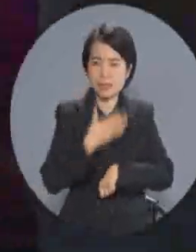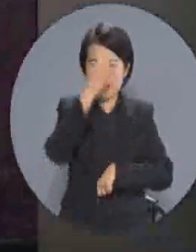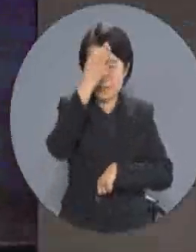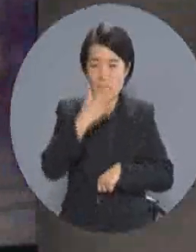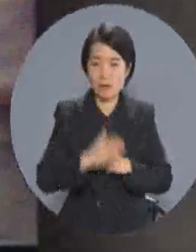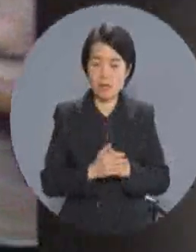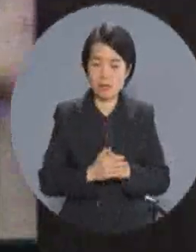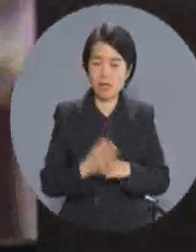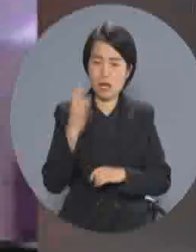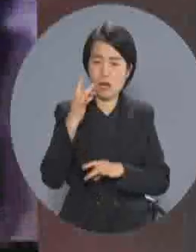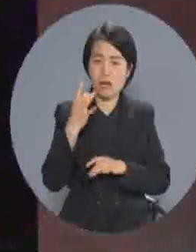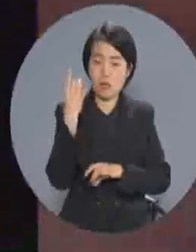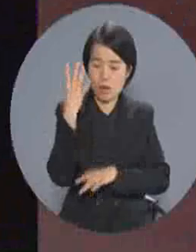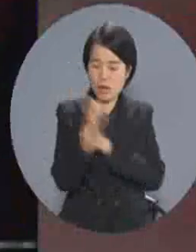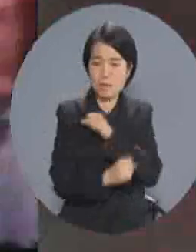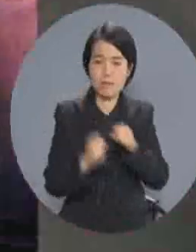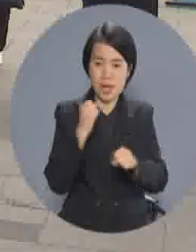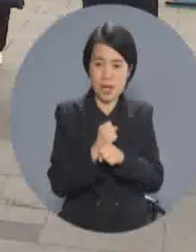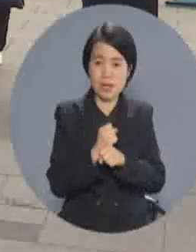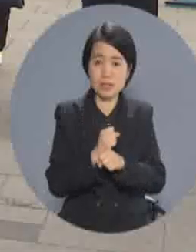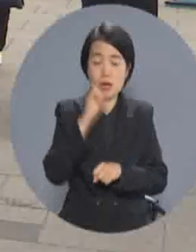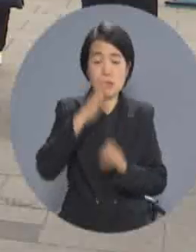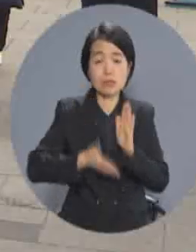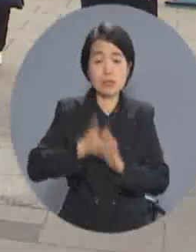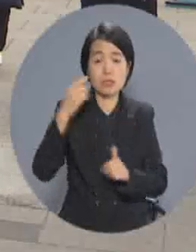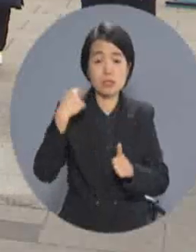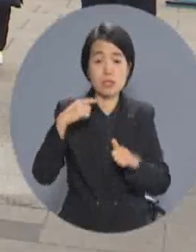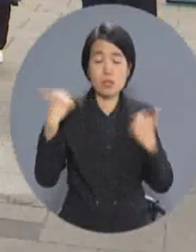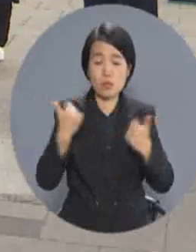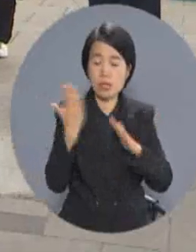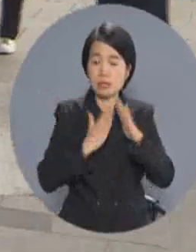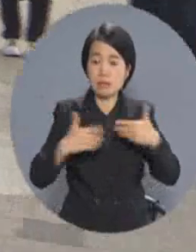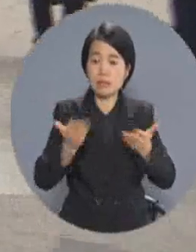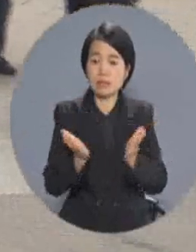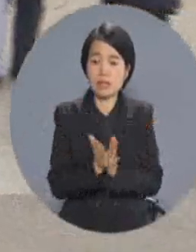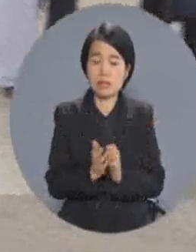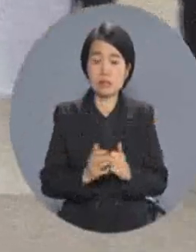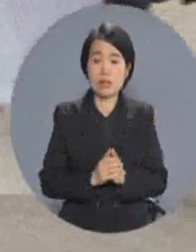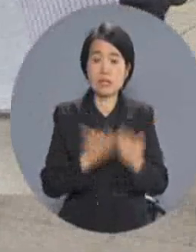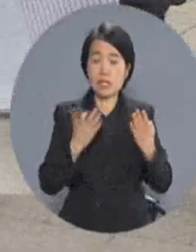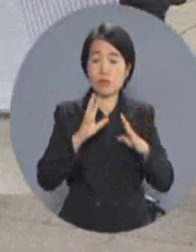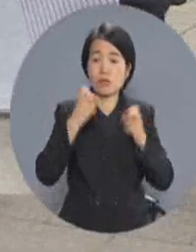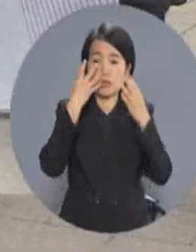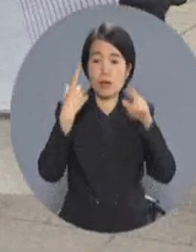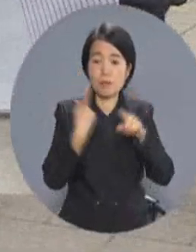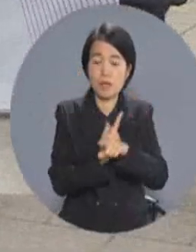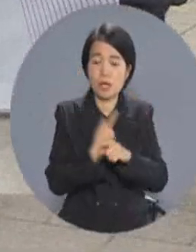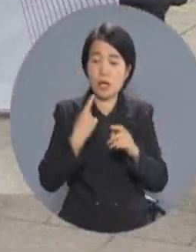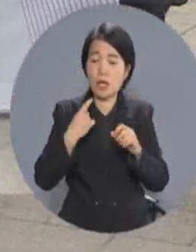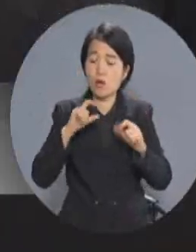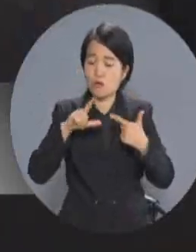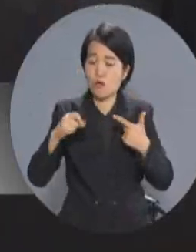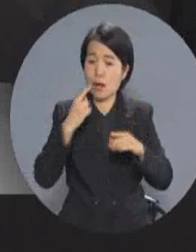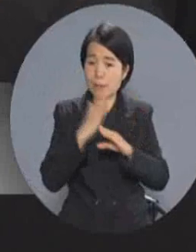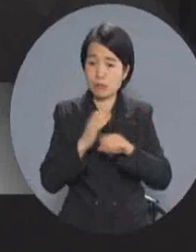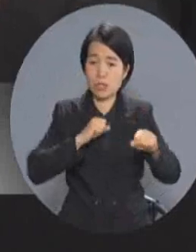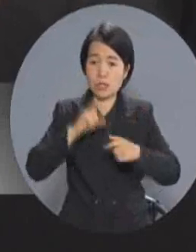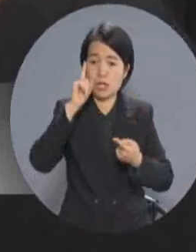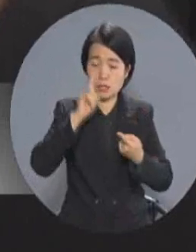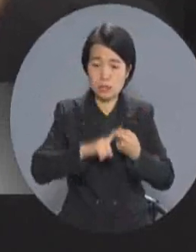함께 원상회복을 촉구했고 광주시의회와 정의당도 4.19 혁명과 6월 민주항쟁은 그대로 둔